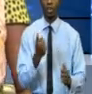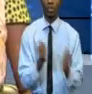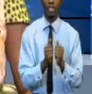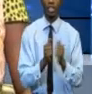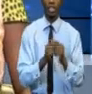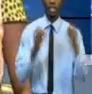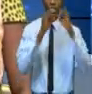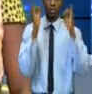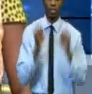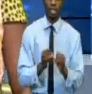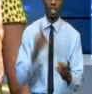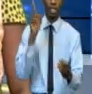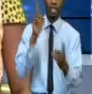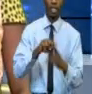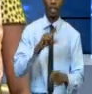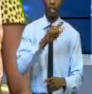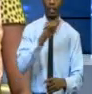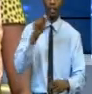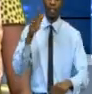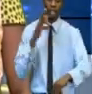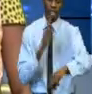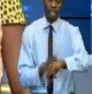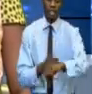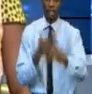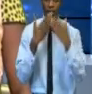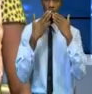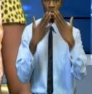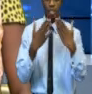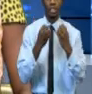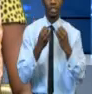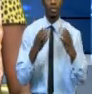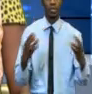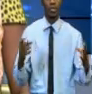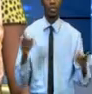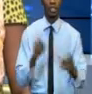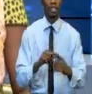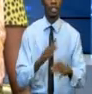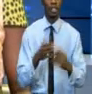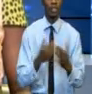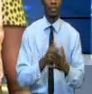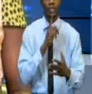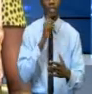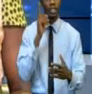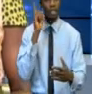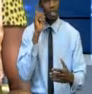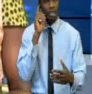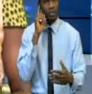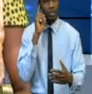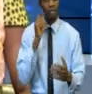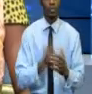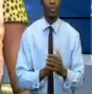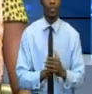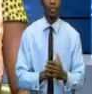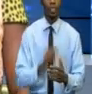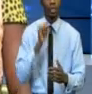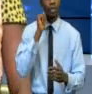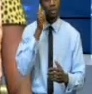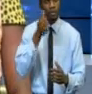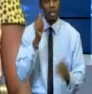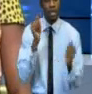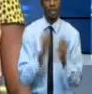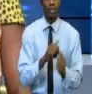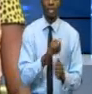news en version française, 21h15, celle en version anglaise. Et à 23h, Consolat Kanja va vous informer. Moi, je reviens